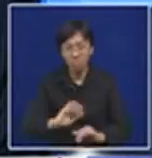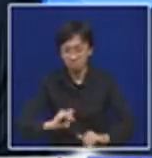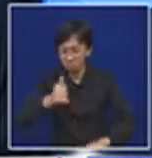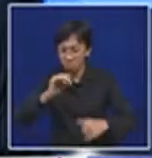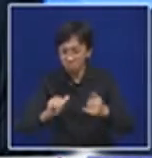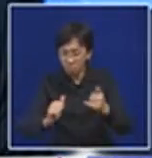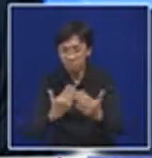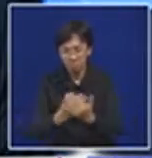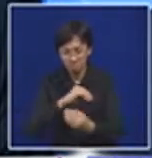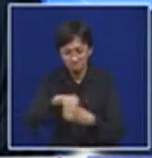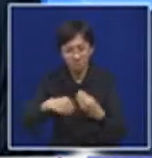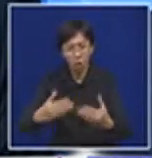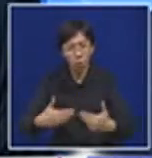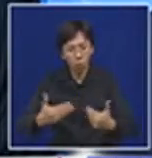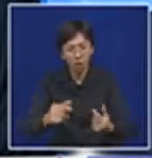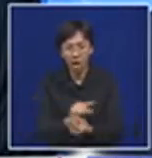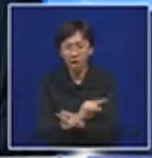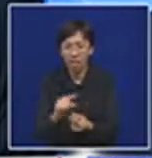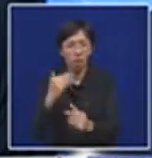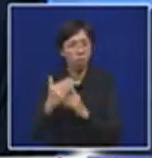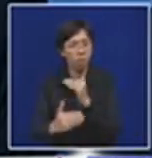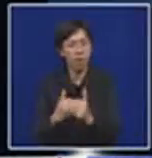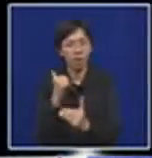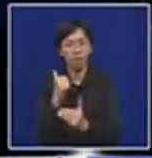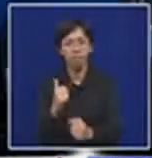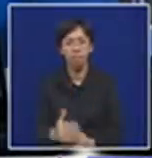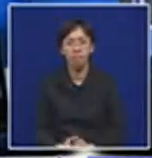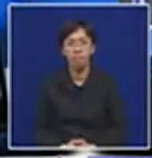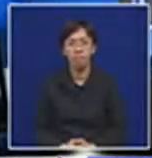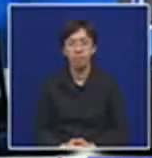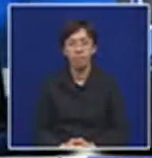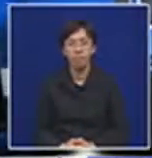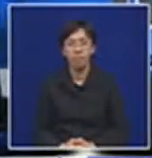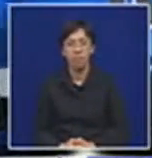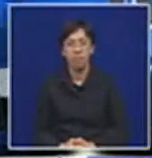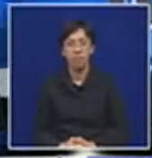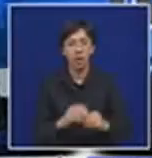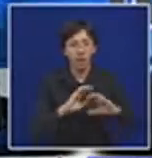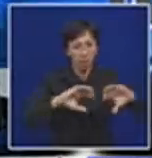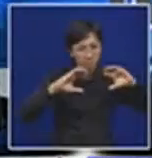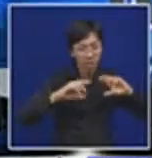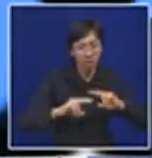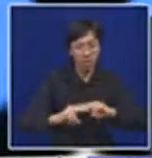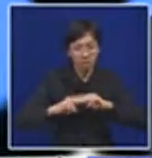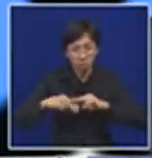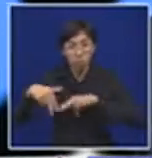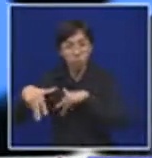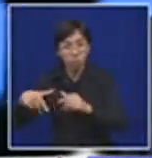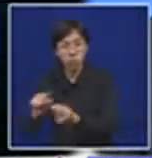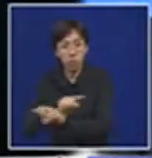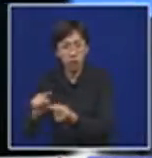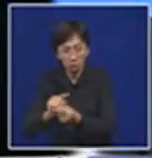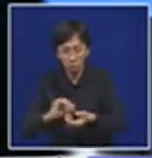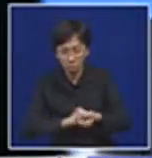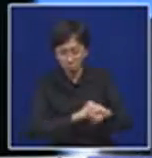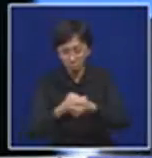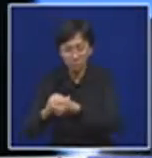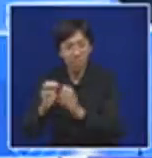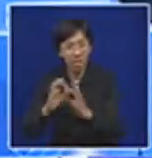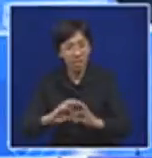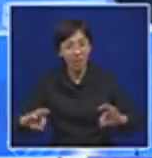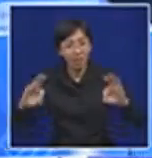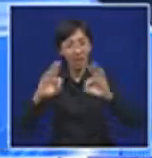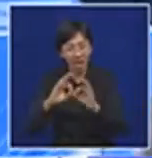ทั้งทางภาคเศรษฐกิจสังคมตรงนี้ต่อไปได้ครับ พลังประชารัฐถือเป็นก้าวหน้าสำคัญต่อวงการการอาชีวศึกษ